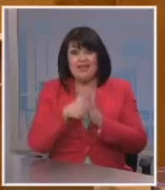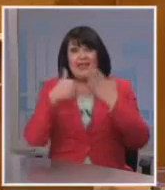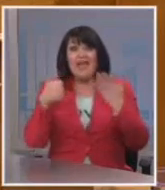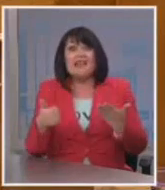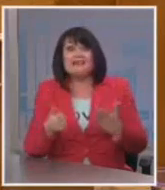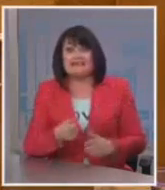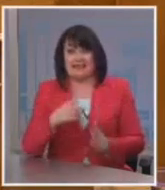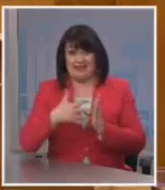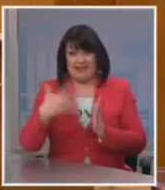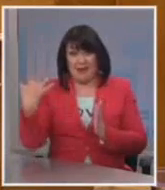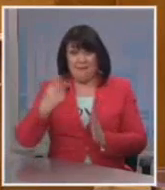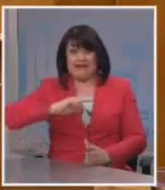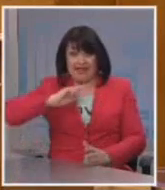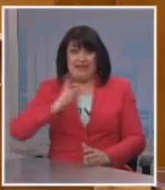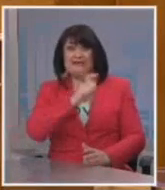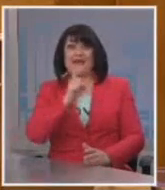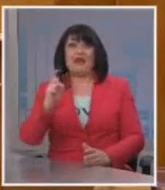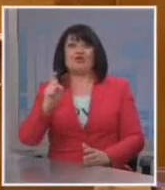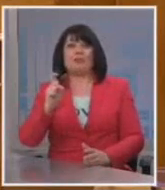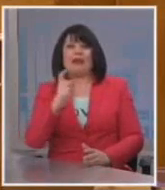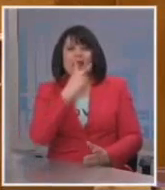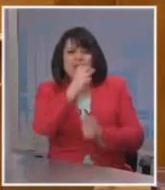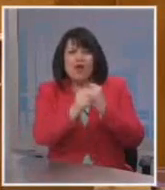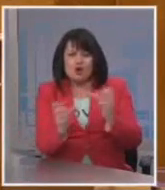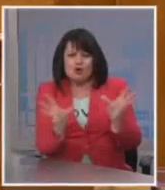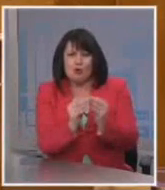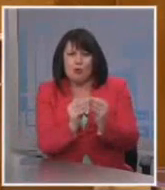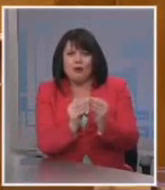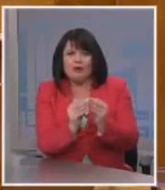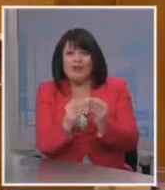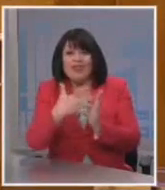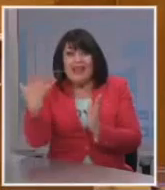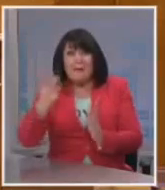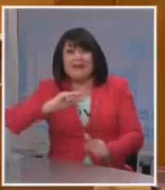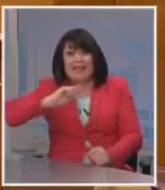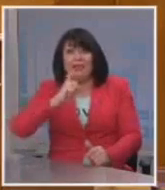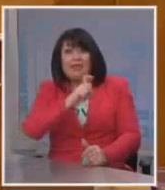15 δισεκατομμύρια ευρώ είχαν υπογράψει για το 2015 και για το 2016 για την Ελλάδα.